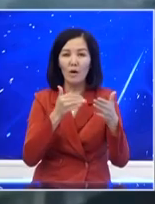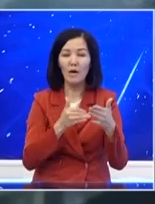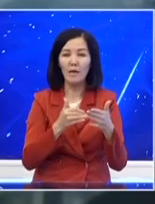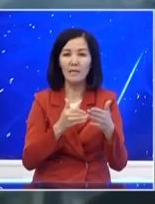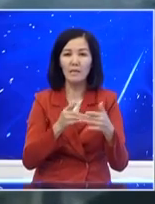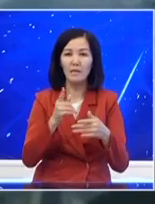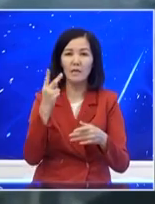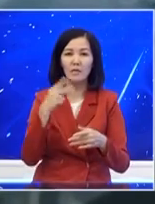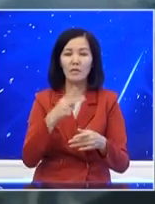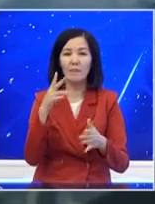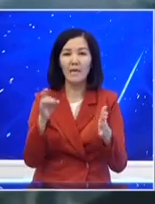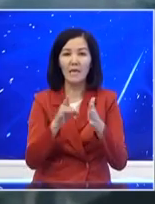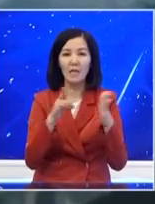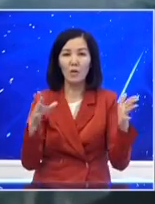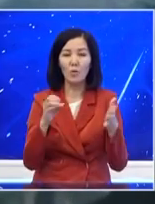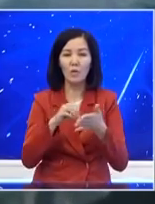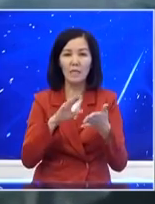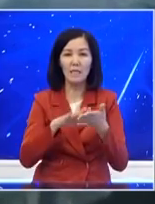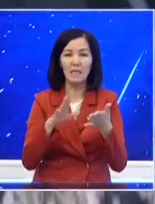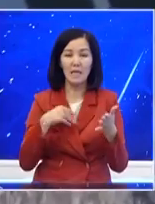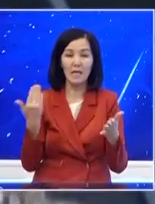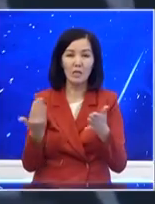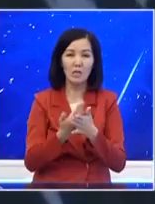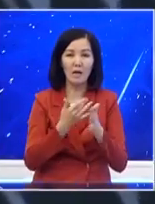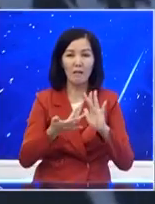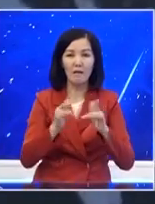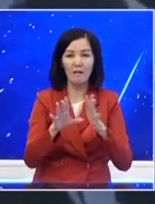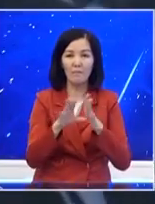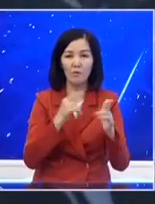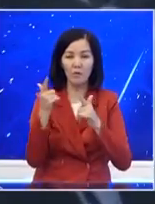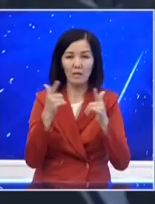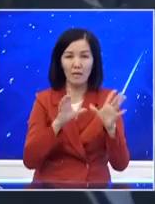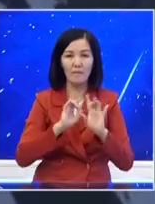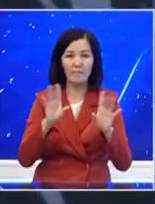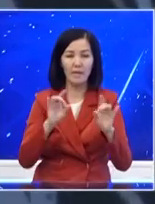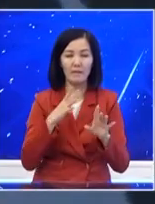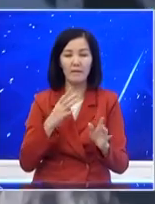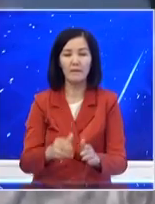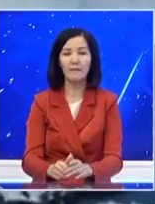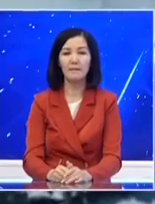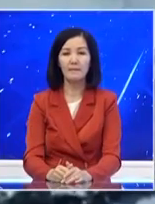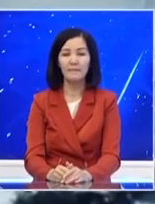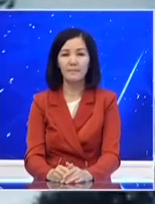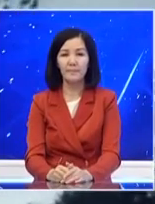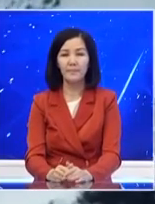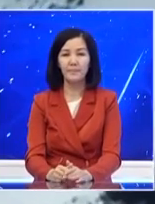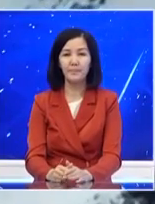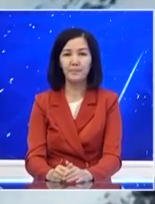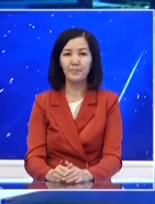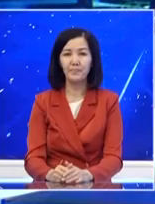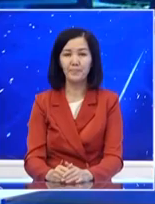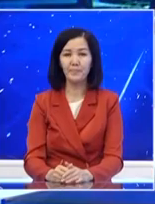оның 22 рекорды тіркелген. Топтаманы ғалымтор ақпараттарымен дайындаған Меруерт Қыдырбайқызы, Жетісу арнасы.